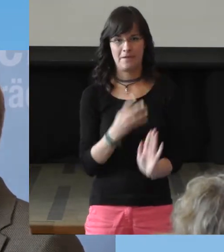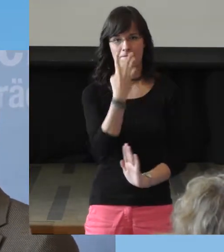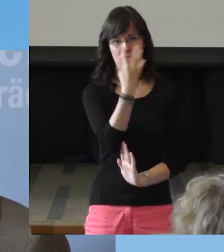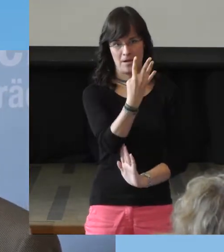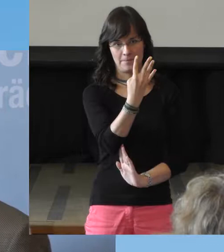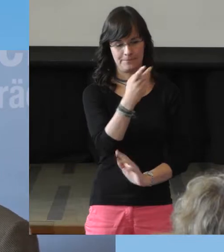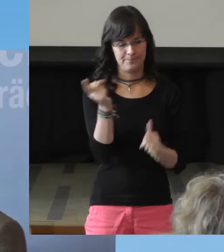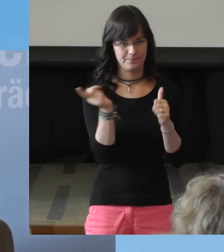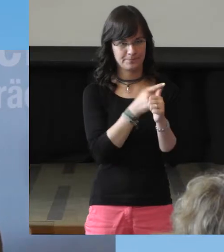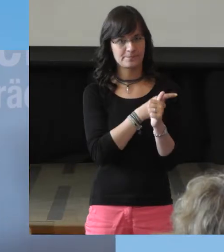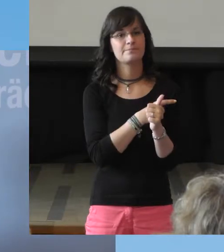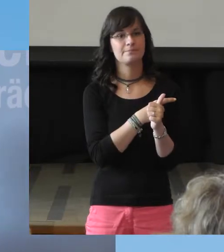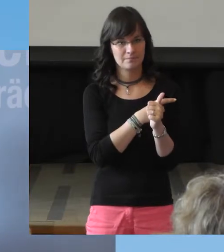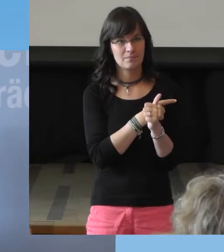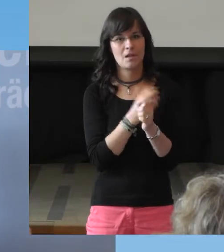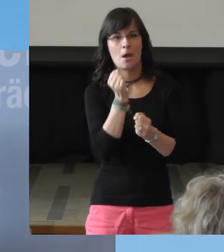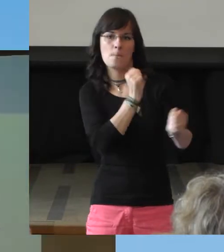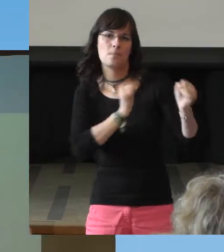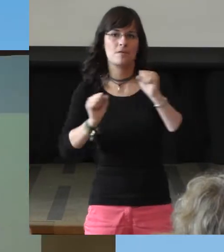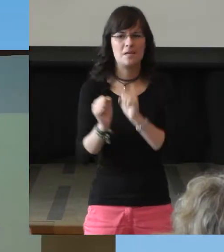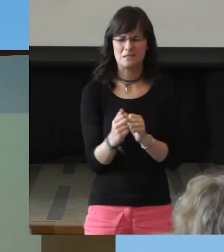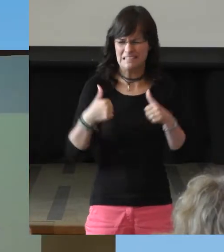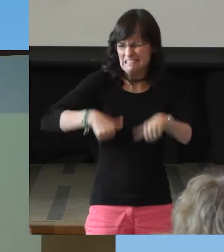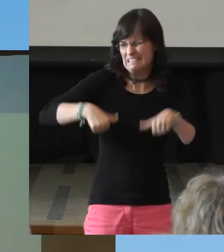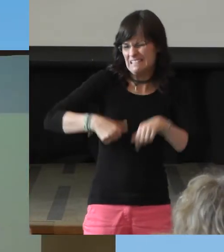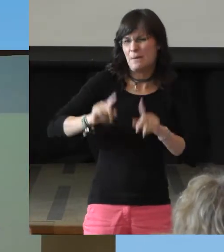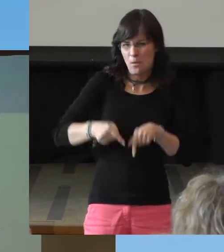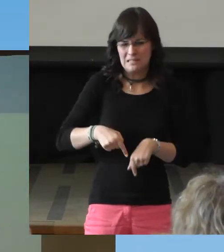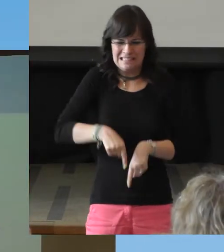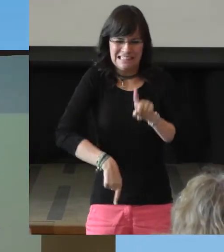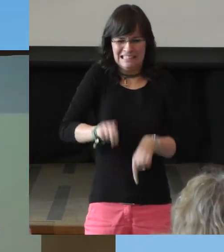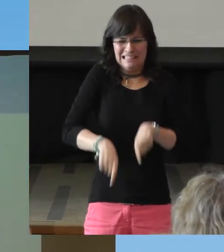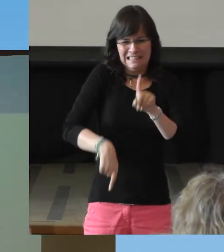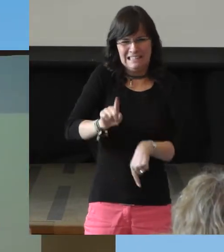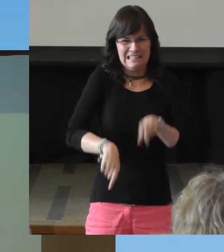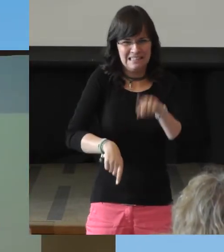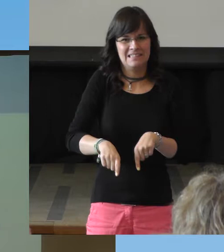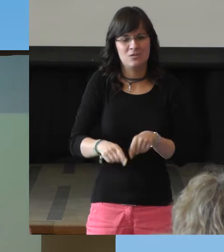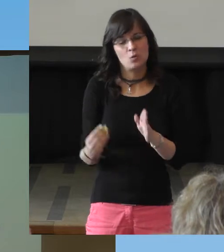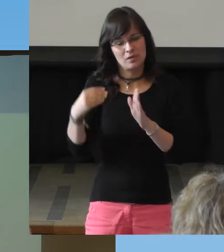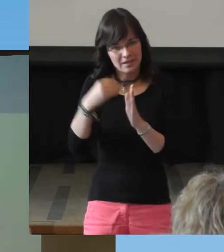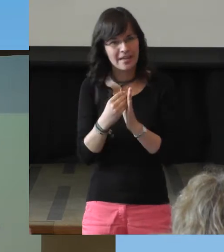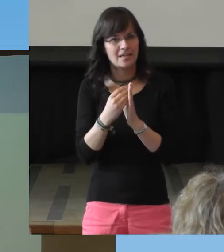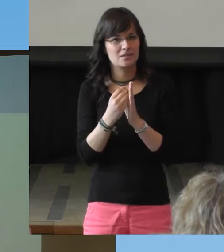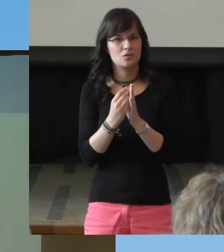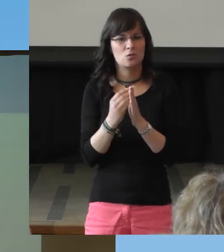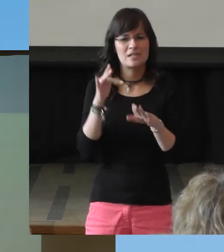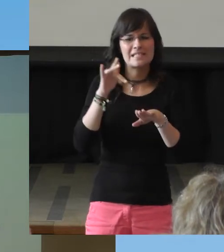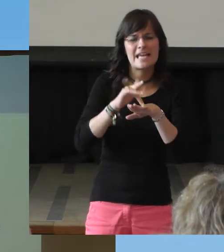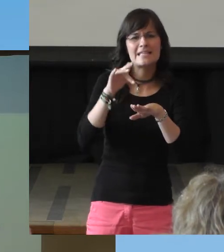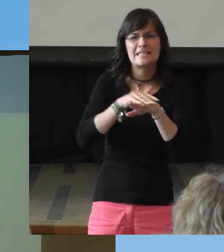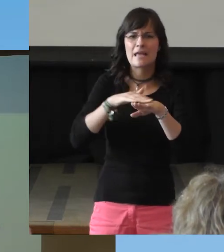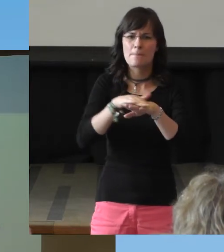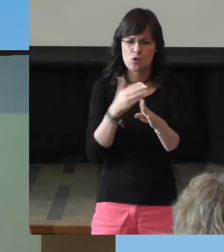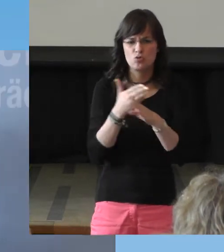Stück. Und zwar handelt es sich hierbei um einen Bewegungsdrang der Beine, der meist verbunden ist mit sensiblen Störungen unterschiedlicher Qualität oder